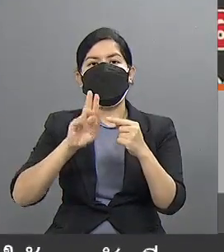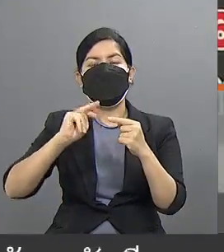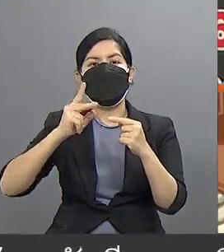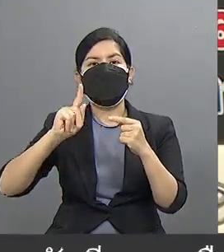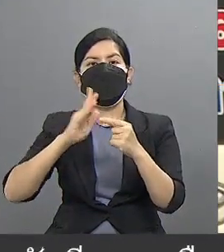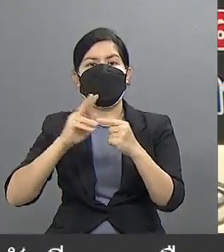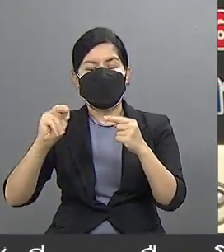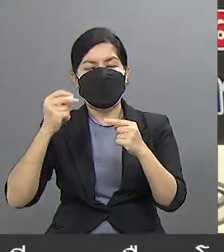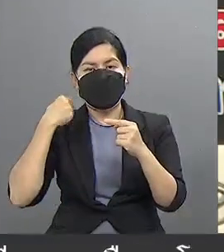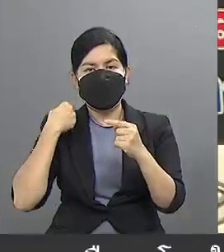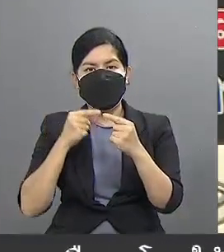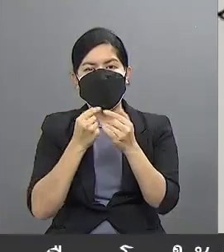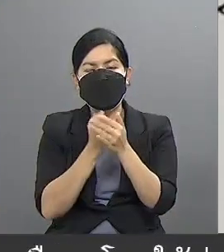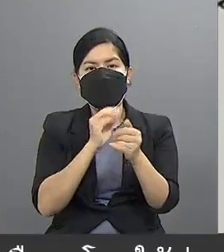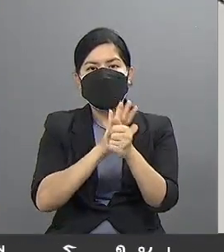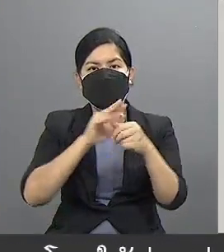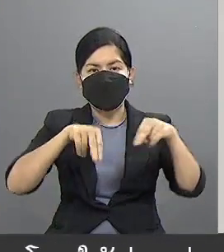ยงานก็ช่วยเหลือกันอย่างเต็มที่นะครับ